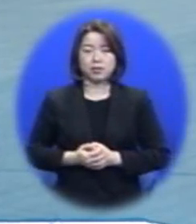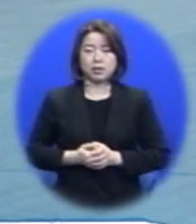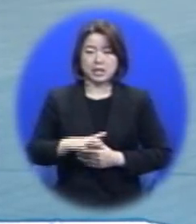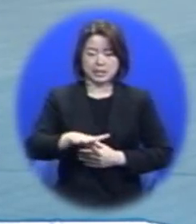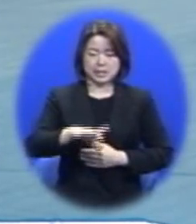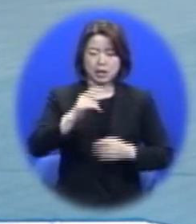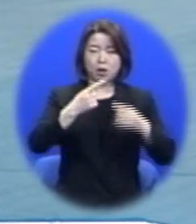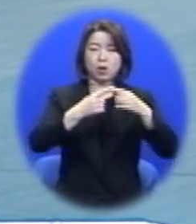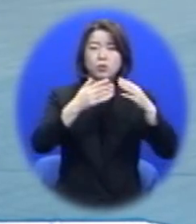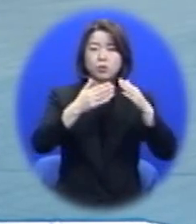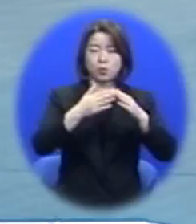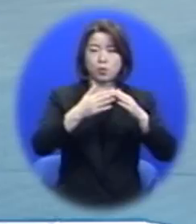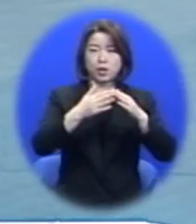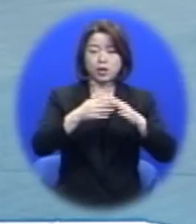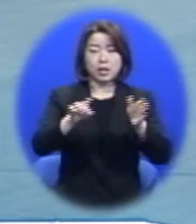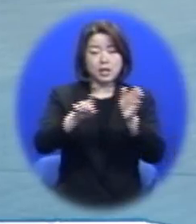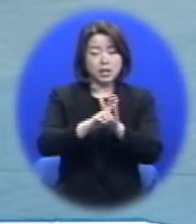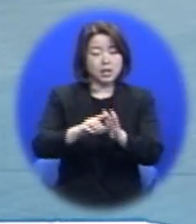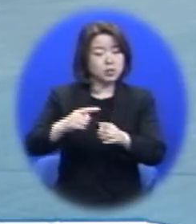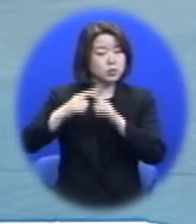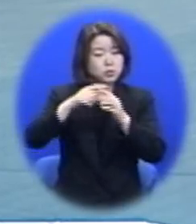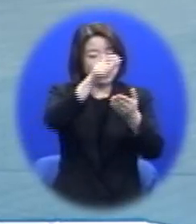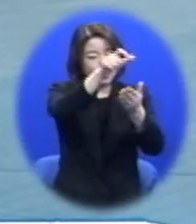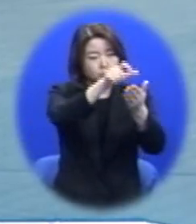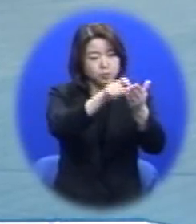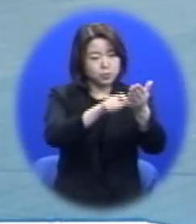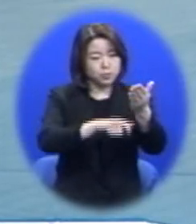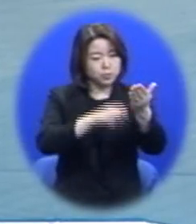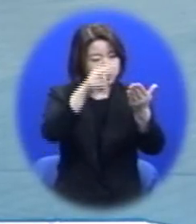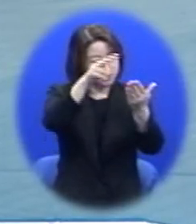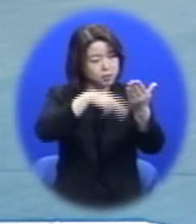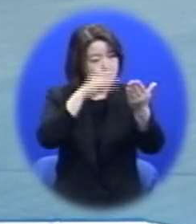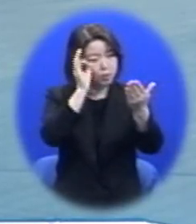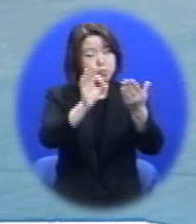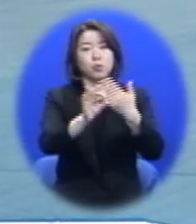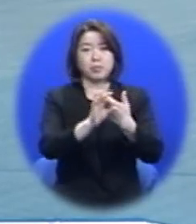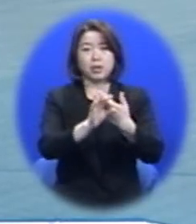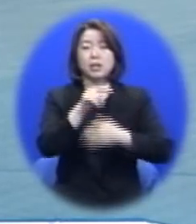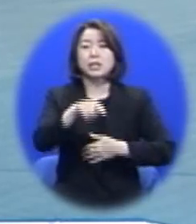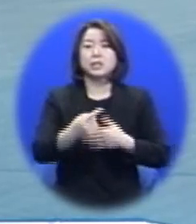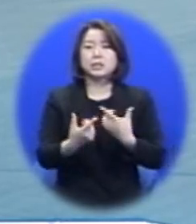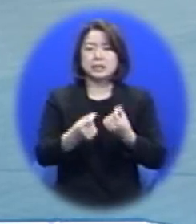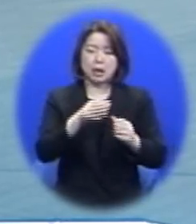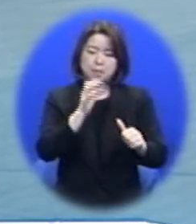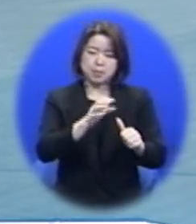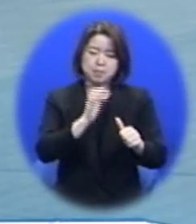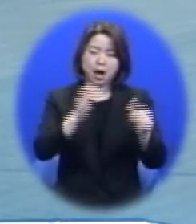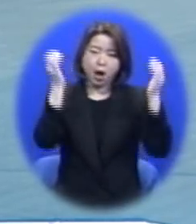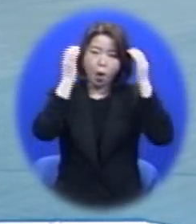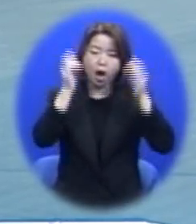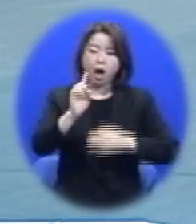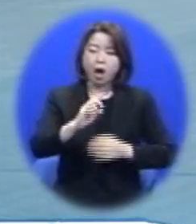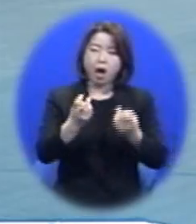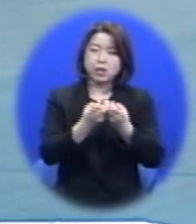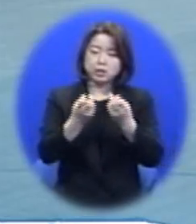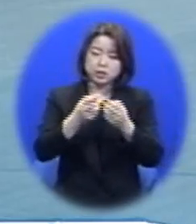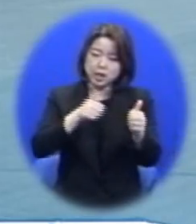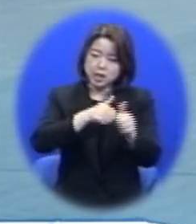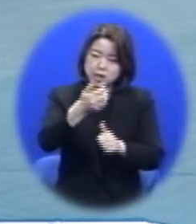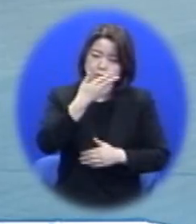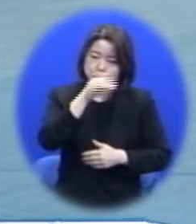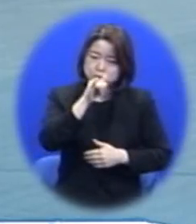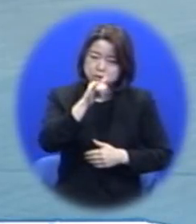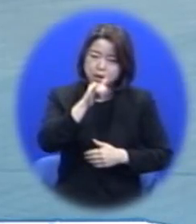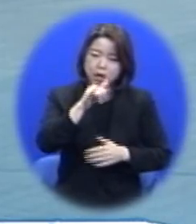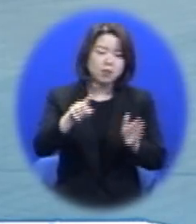초대교회 순교의 기록을 가만히 읽어보면 그런 핍박과 고난을 어떻게 이길 수 있었을까 믿어지지